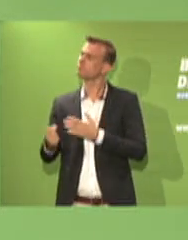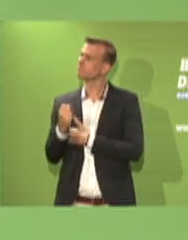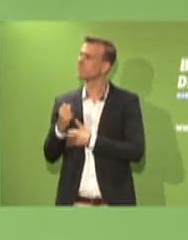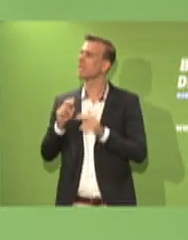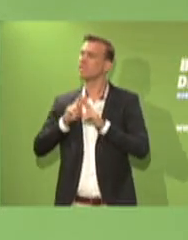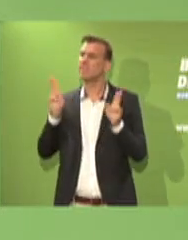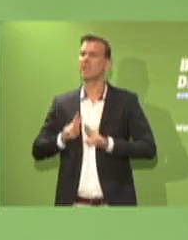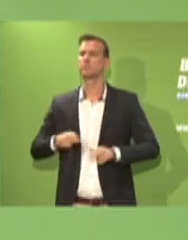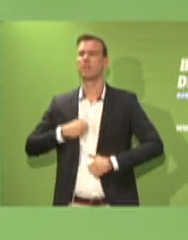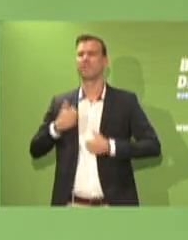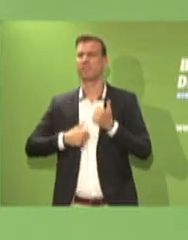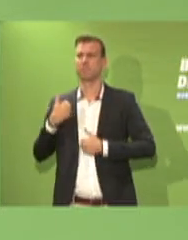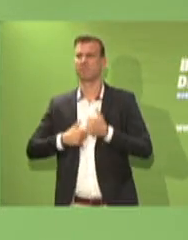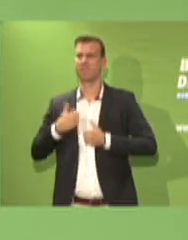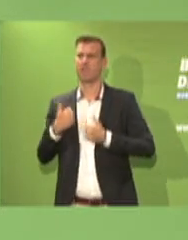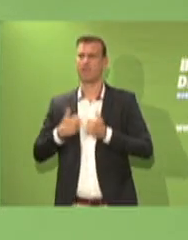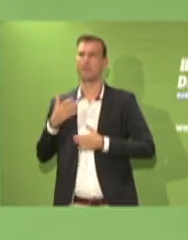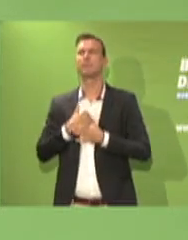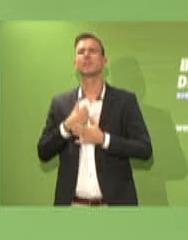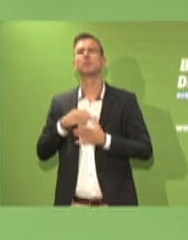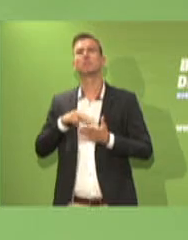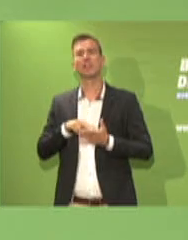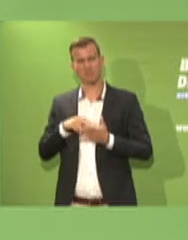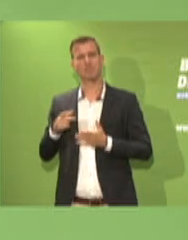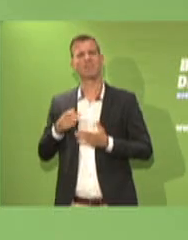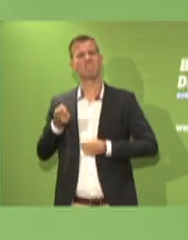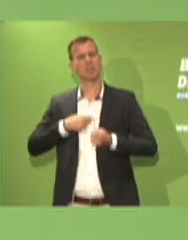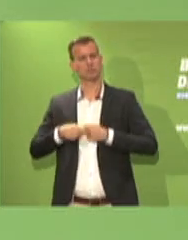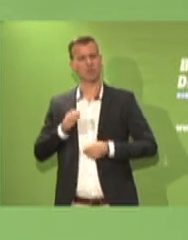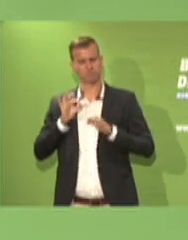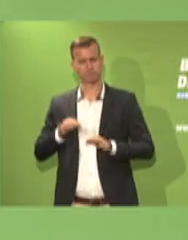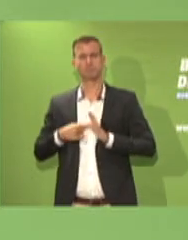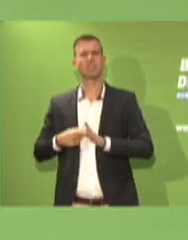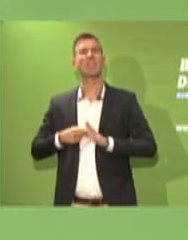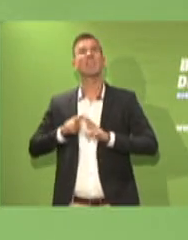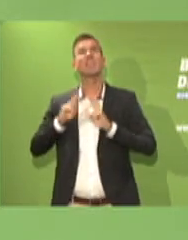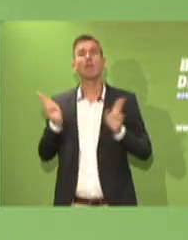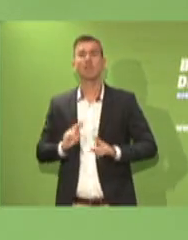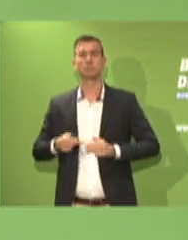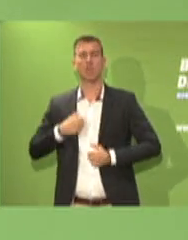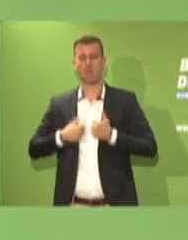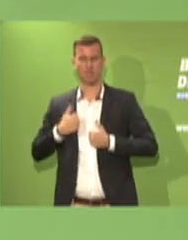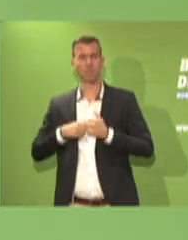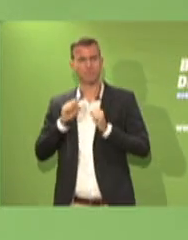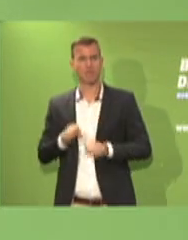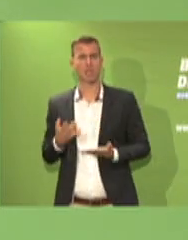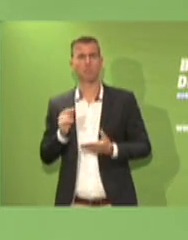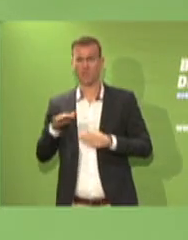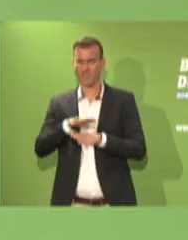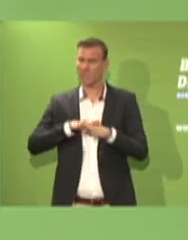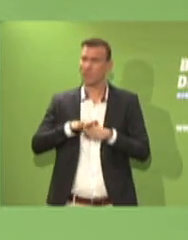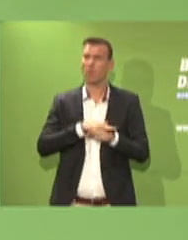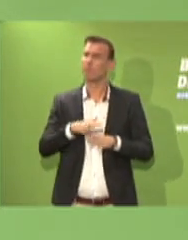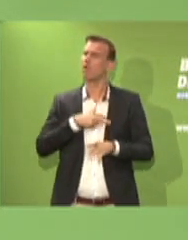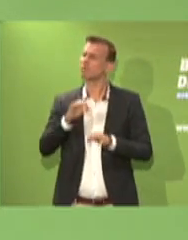international wettbewerbsfähige, mittelständisch geprägte Wirtschaft haben, die wirklich international konkurriert. Das heißt, das sind Regionen, die wirklich